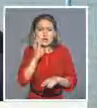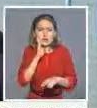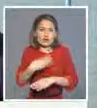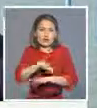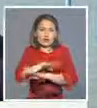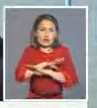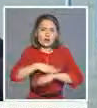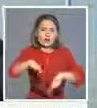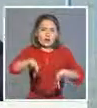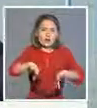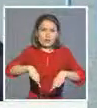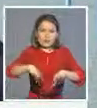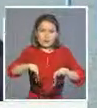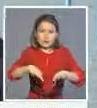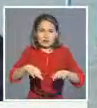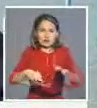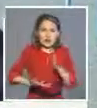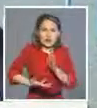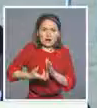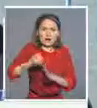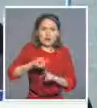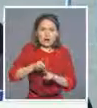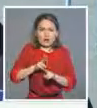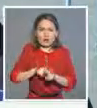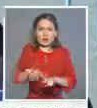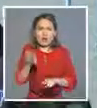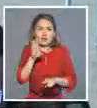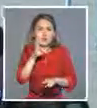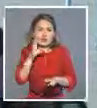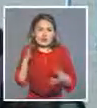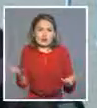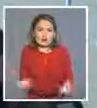тергеушілер анықтайды. 30-40 минут суда қалған адамды тірі шығару әрине мүмкін емес.